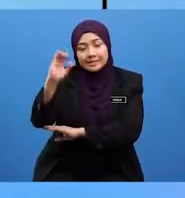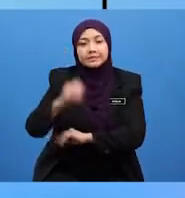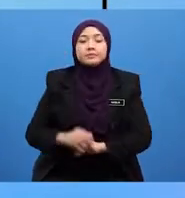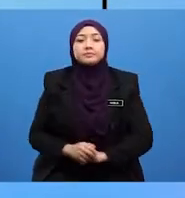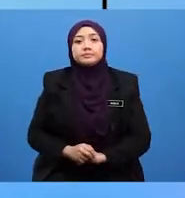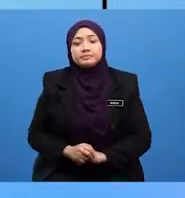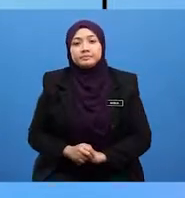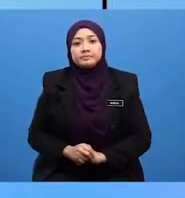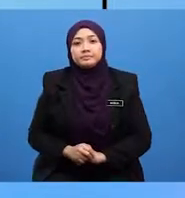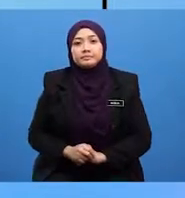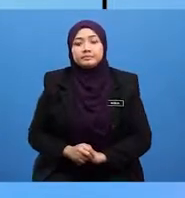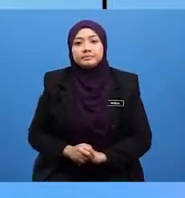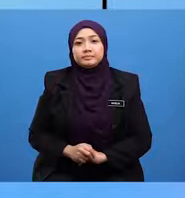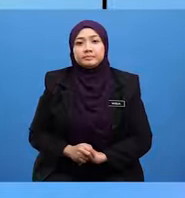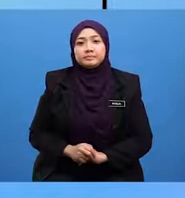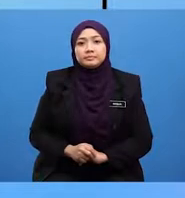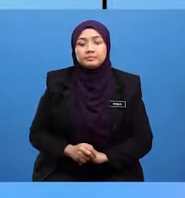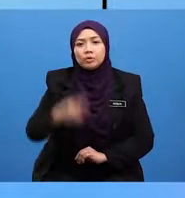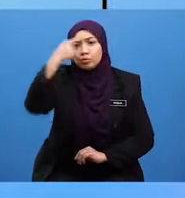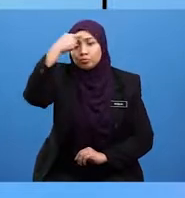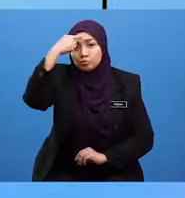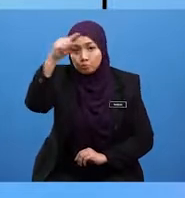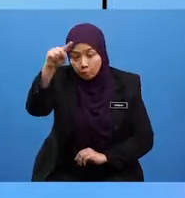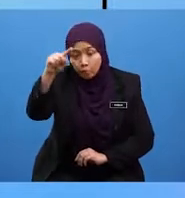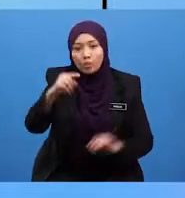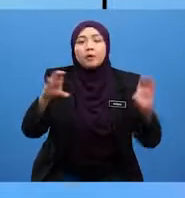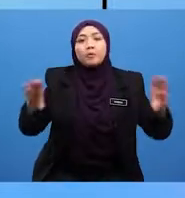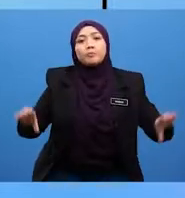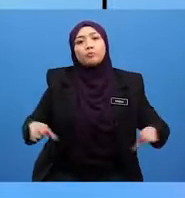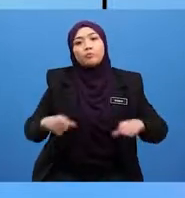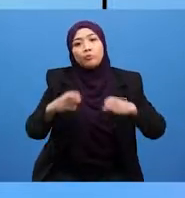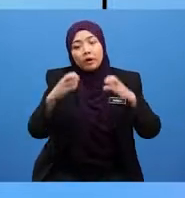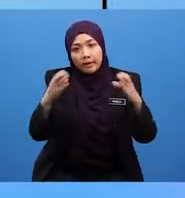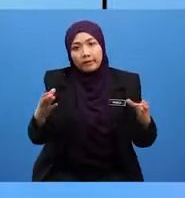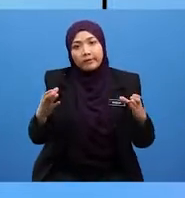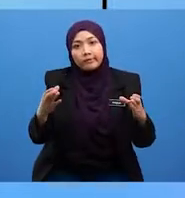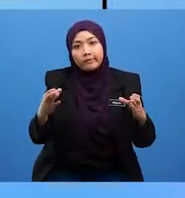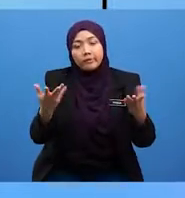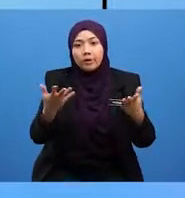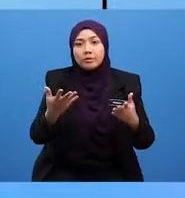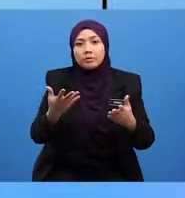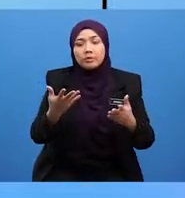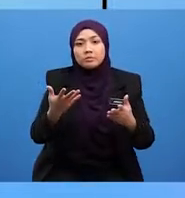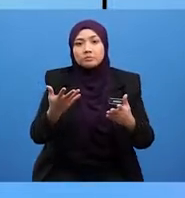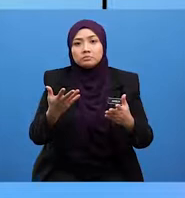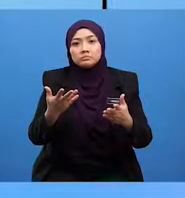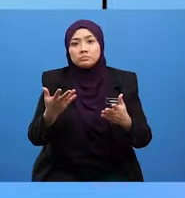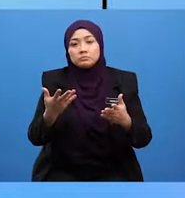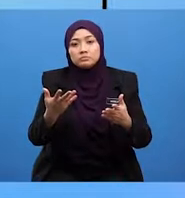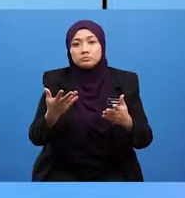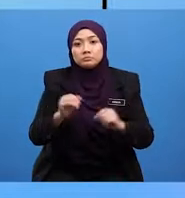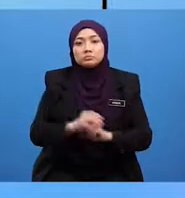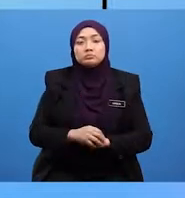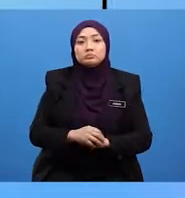PVC. Sifat polivinil klorida PVC yang murah tahan lama dan mudah